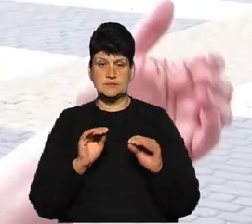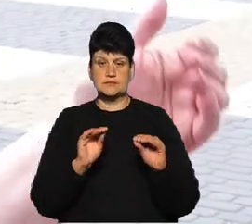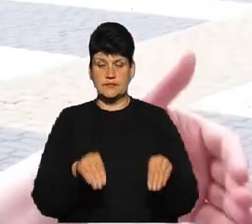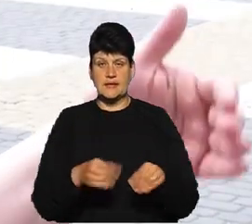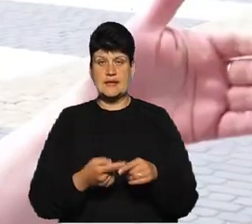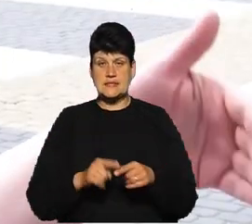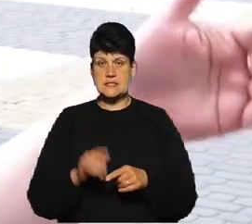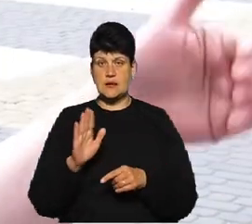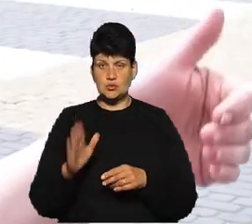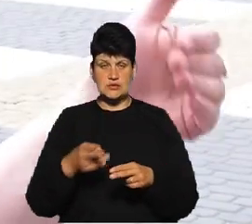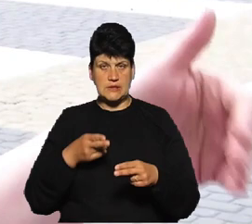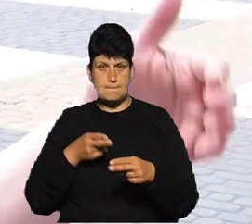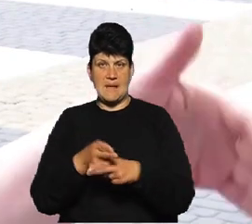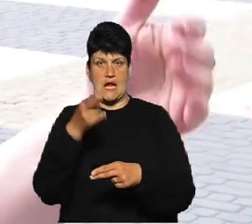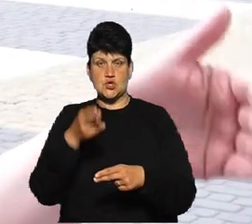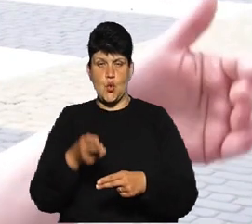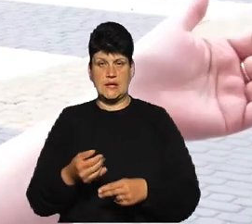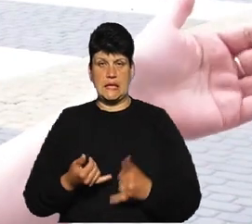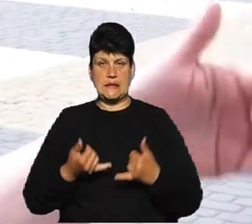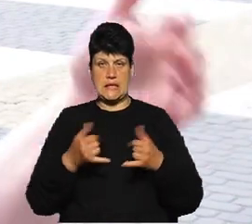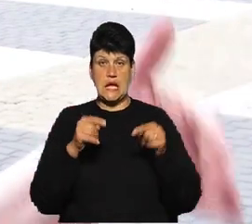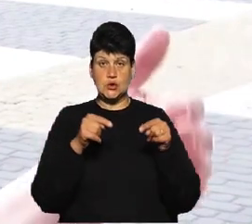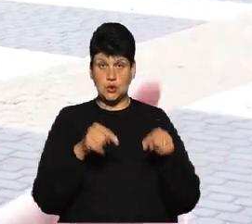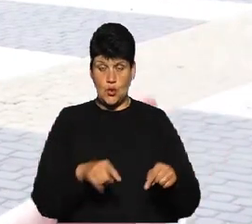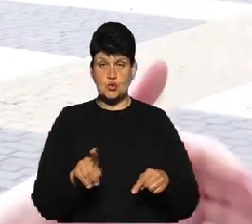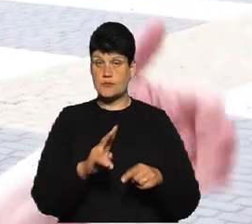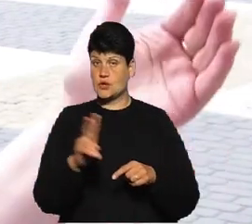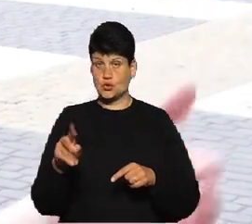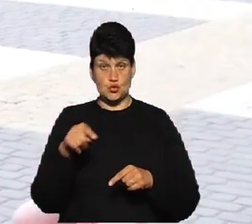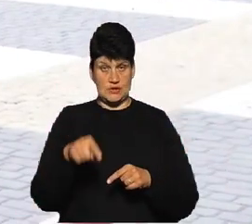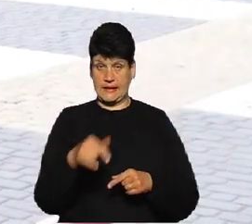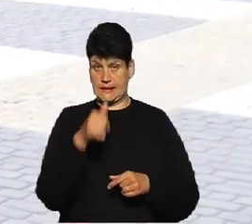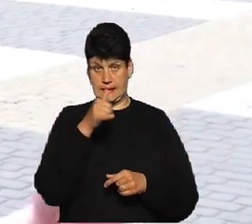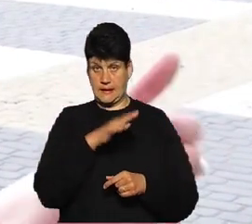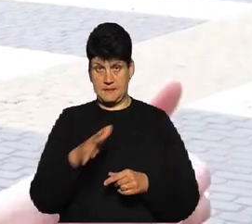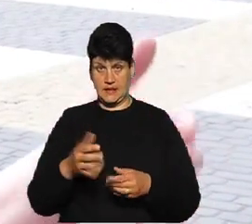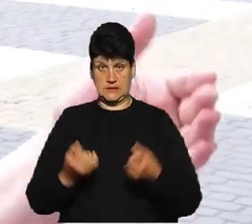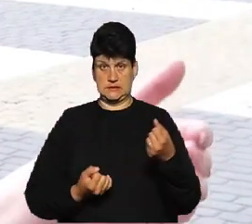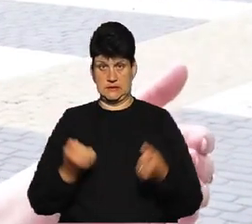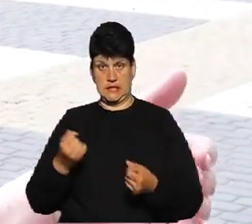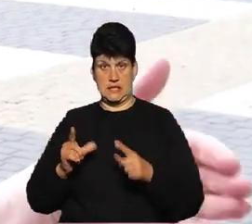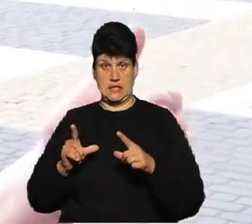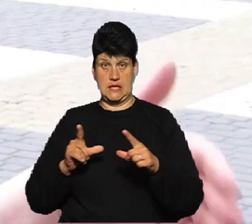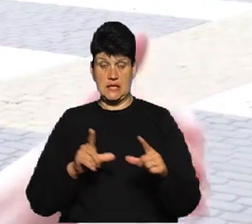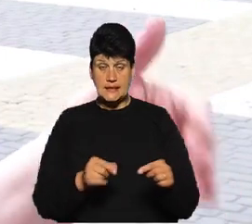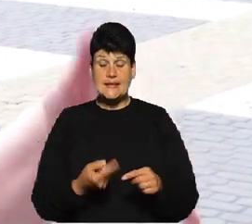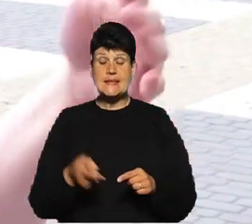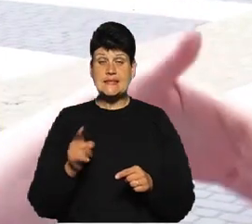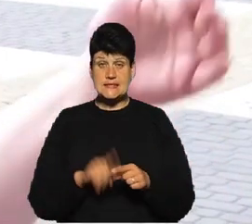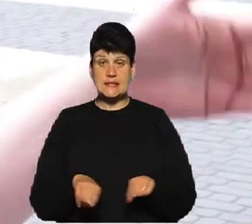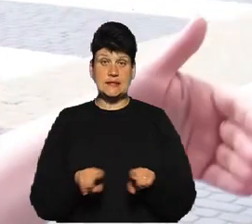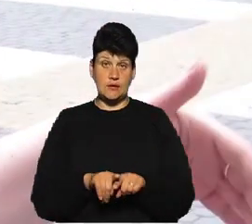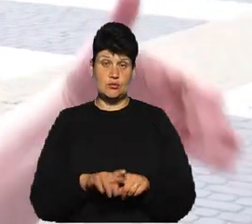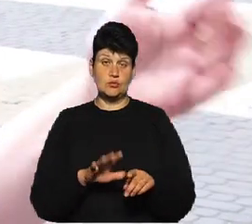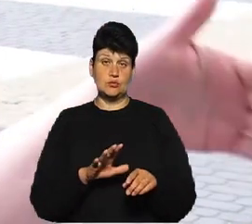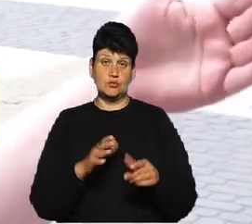буде перешкода для того, щоб ніхто сюди не міг проїхати. І також це буде гарною